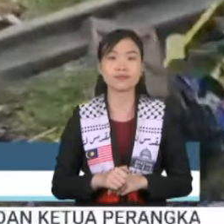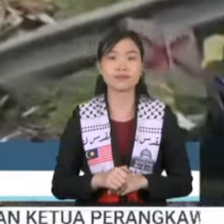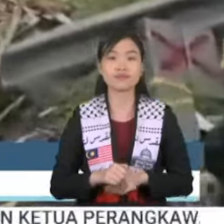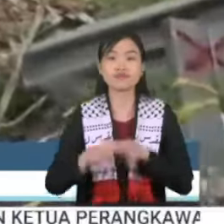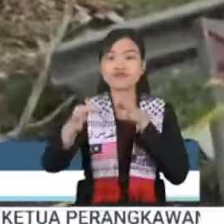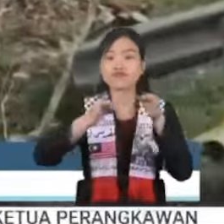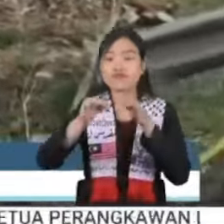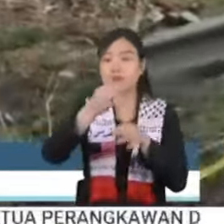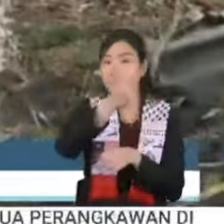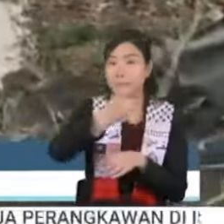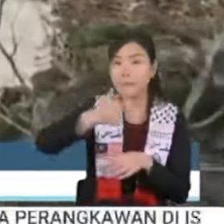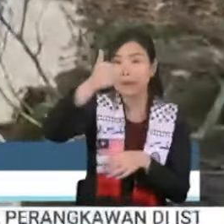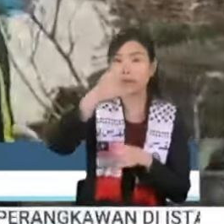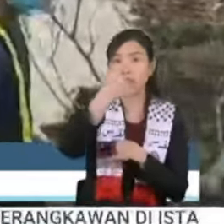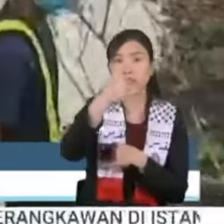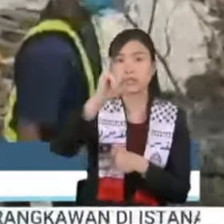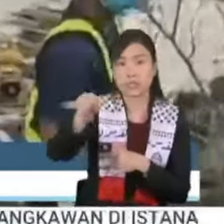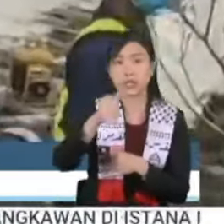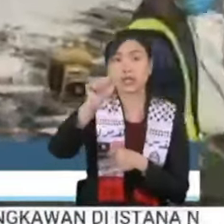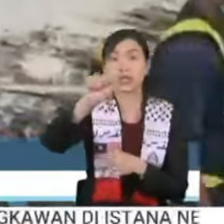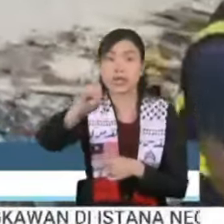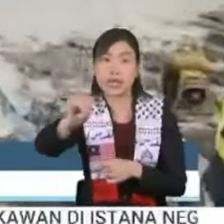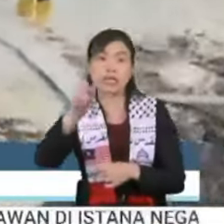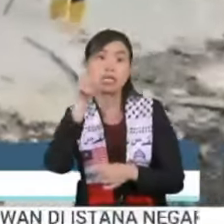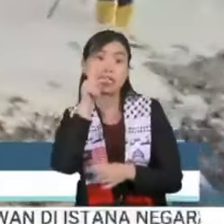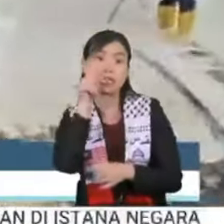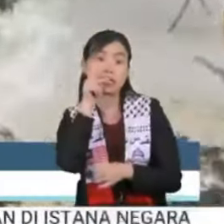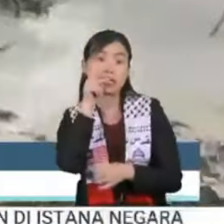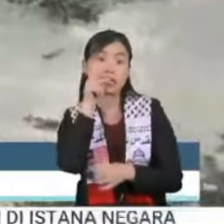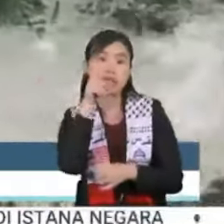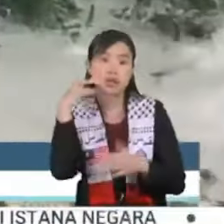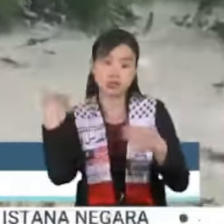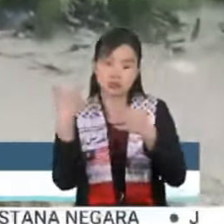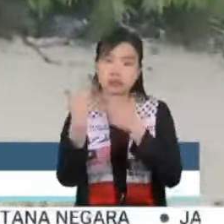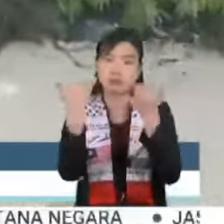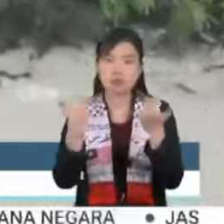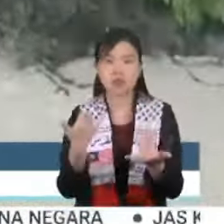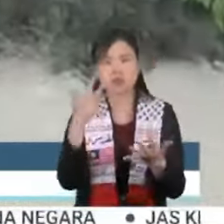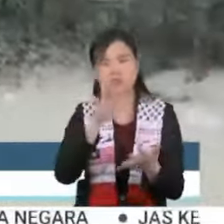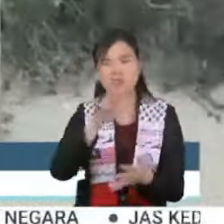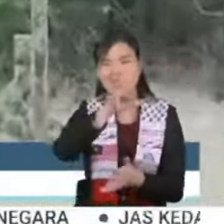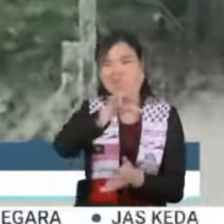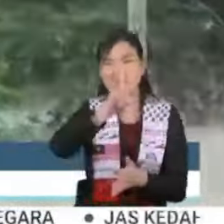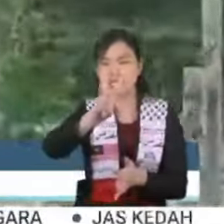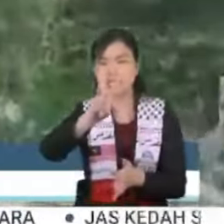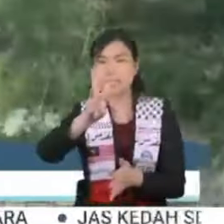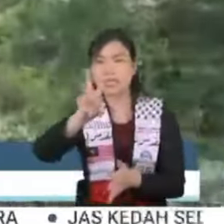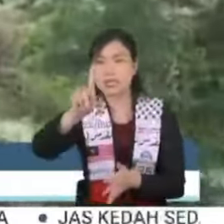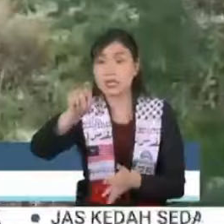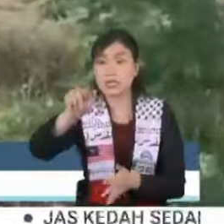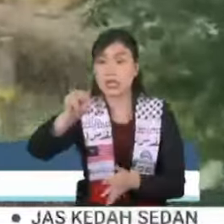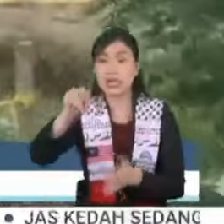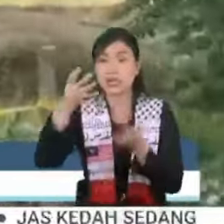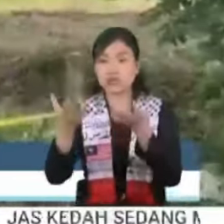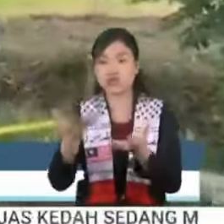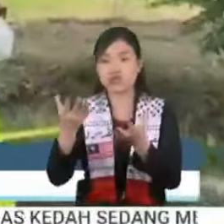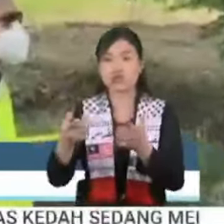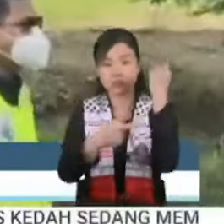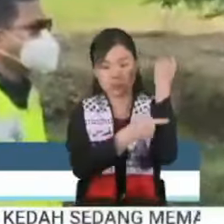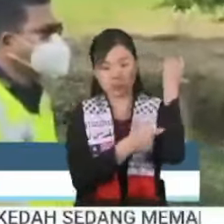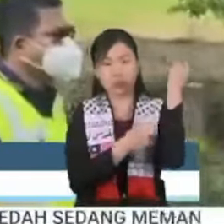Jelas pengarah JAS Kedah Sharifah Zakiah Said Sahab, setakat ini kira-kira 36 tan susu getah dipam ke tiga buah